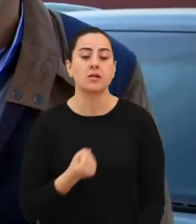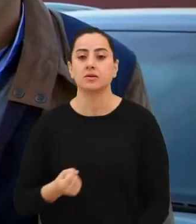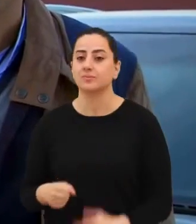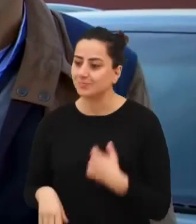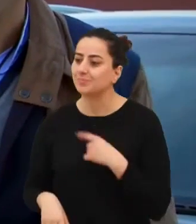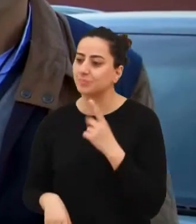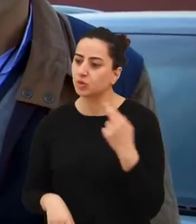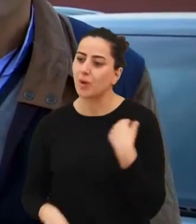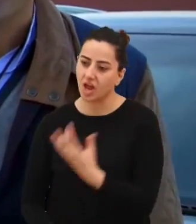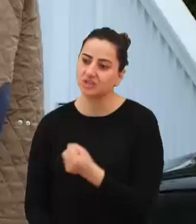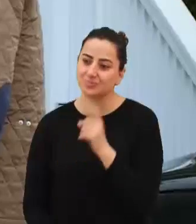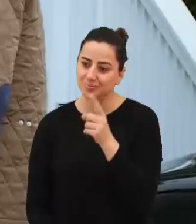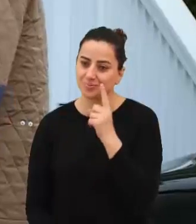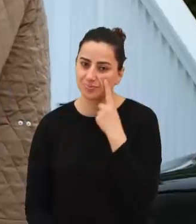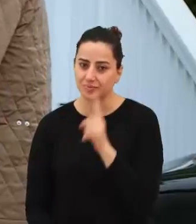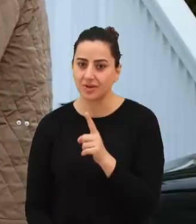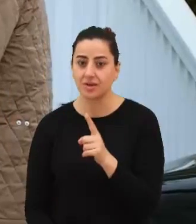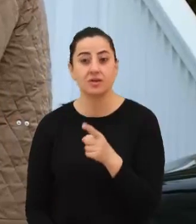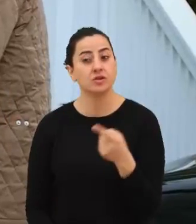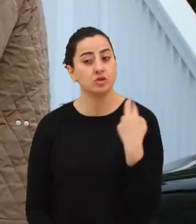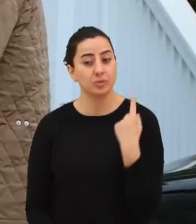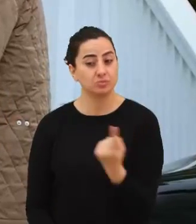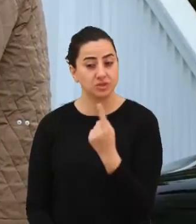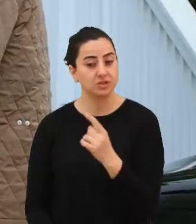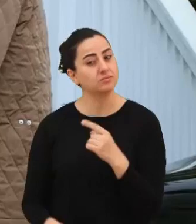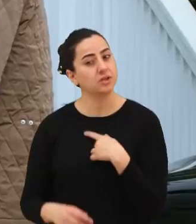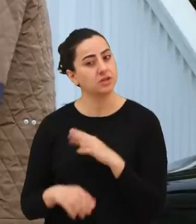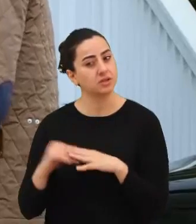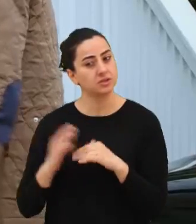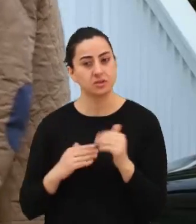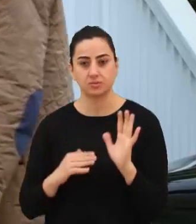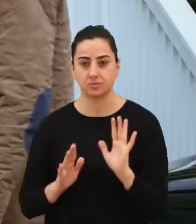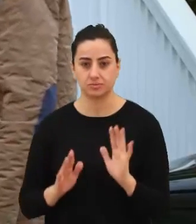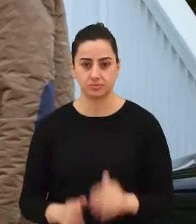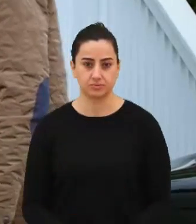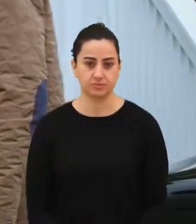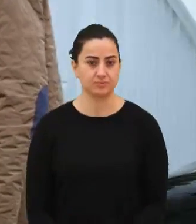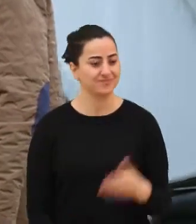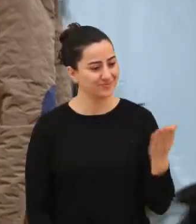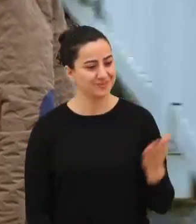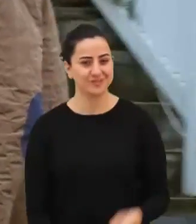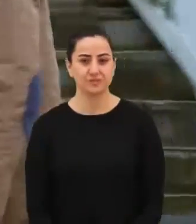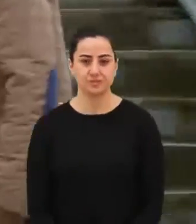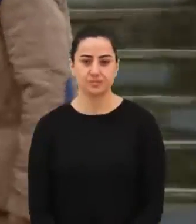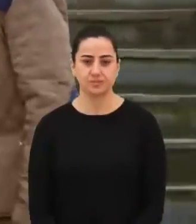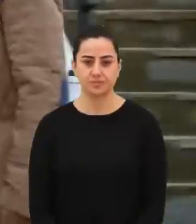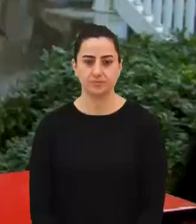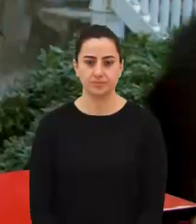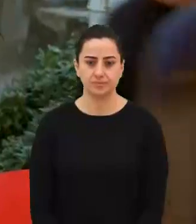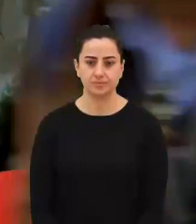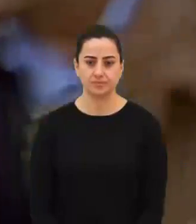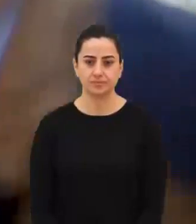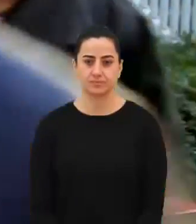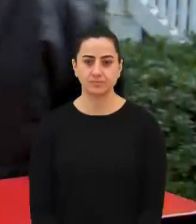alacağım. Alacağım. Ama bak bir numara yapıyorsan elimden çekeceğin var ona göre. Verin efendim. Şükrü